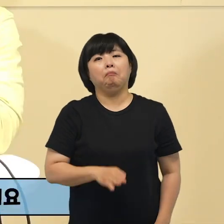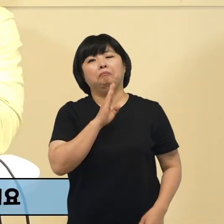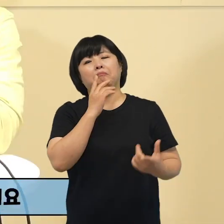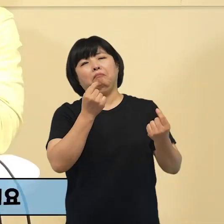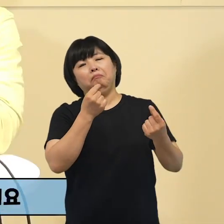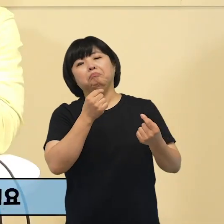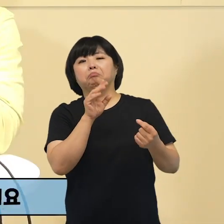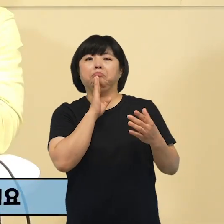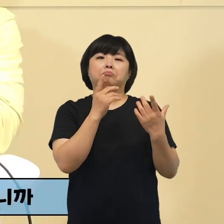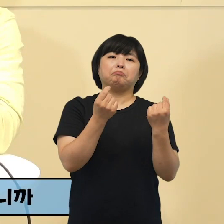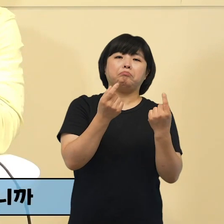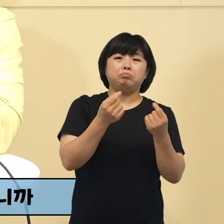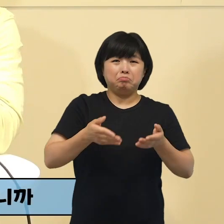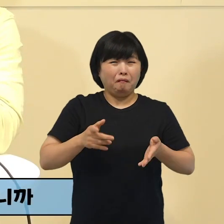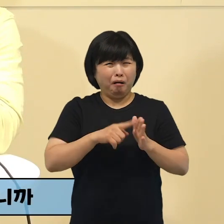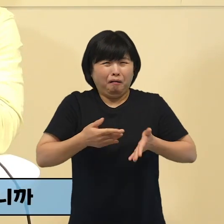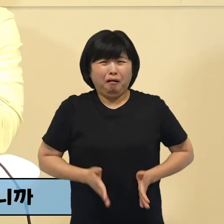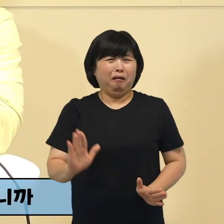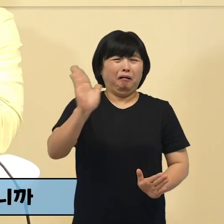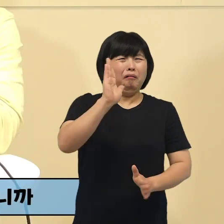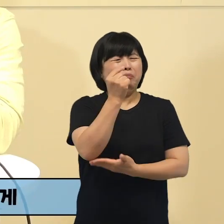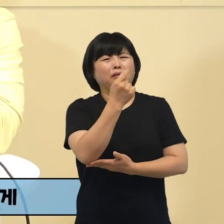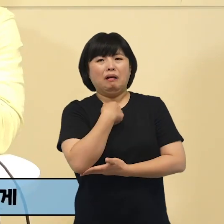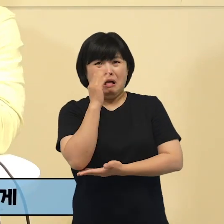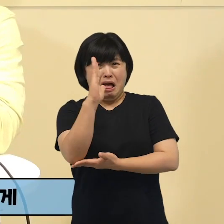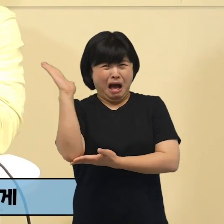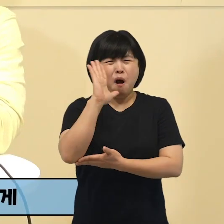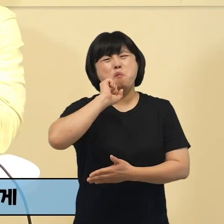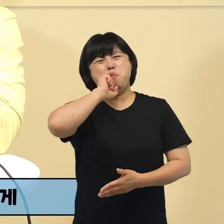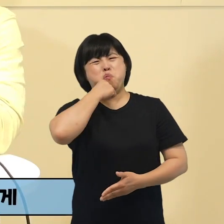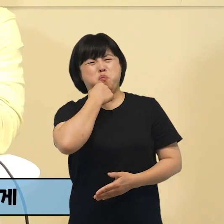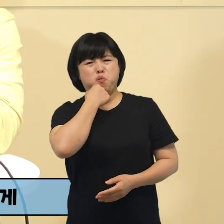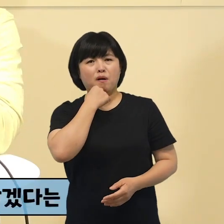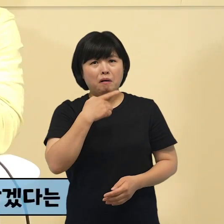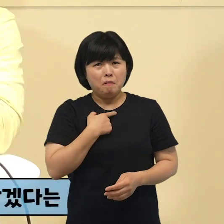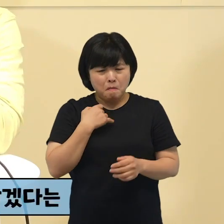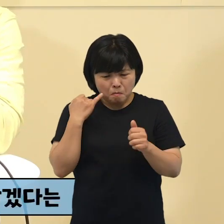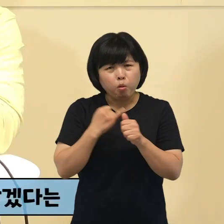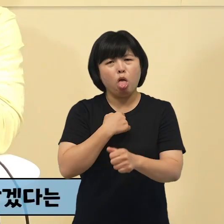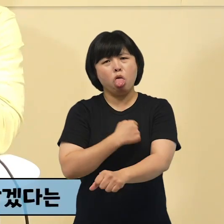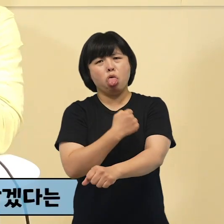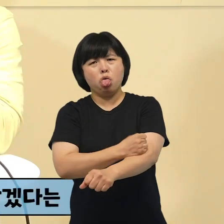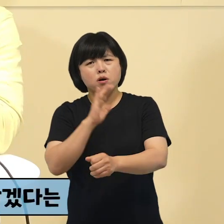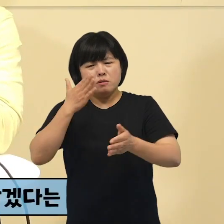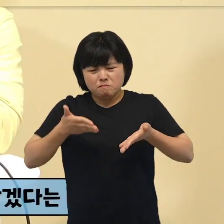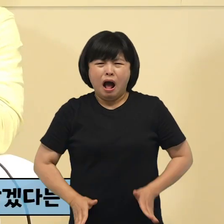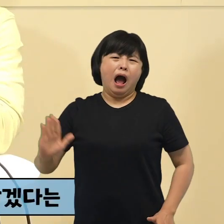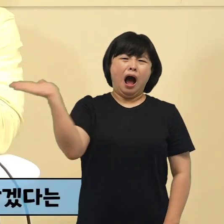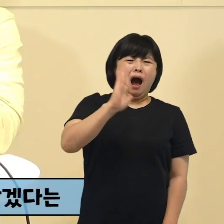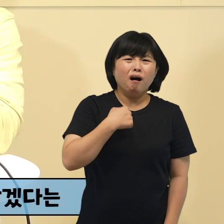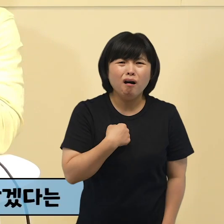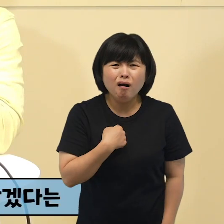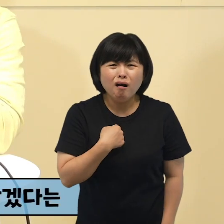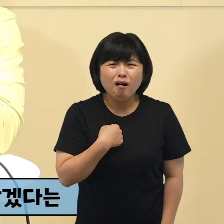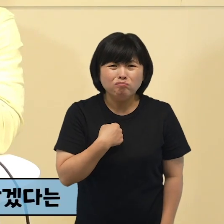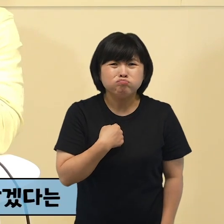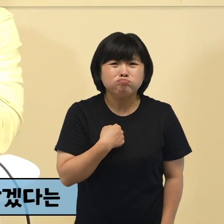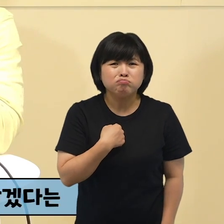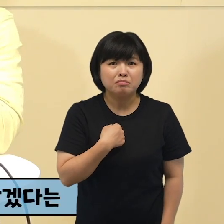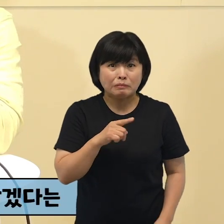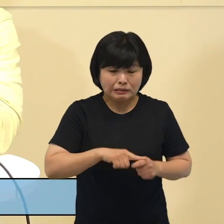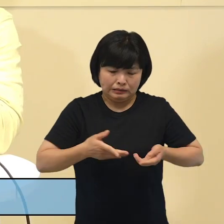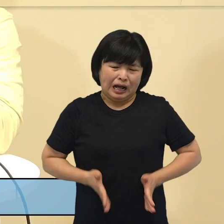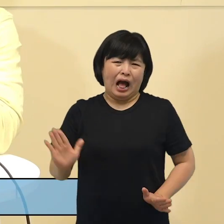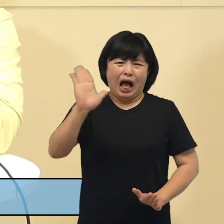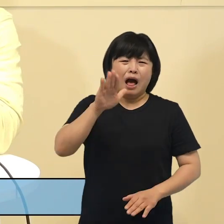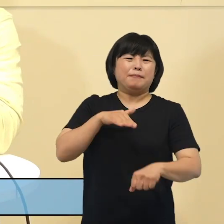그렇게도 생각을 해볼 수가 있어요. 또 비자녀주의 얘기를 하시니까 또 제 얘기를 안 할 수가 없는 게 저는 결혼은 할 건데 네. 자녀는 안